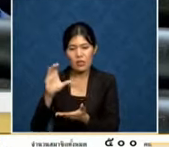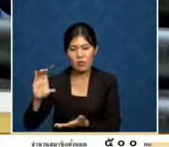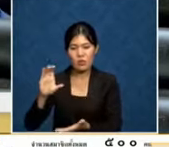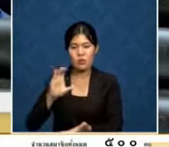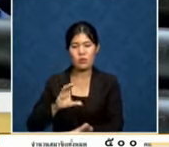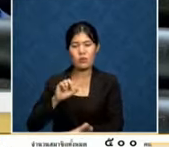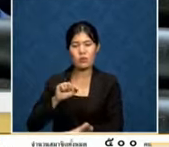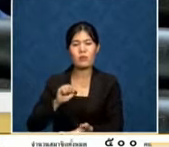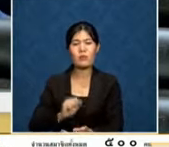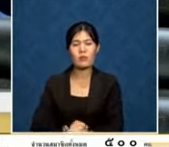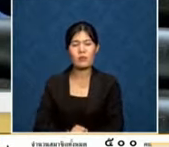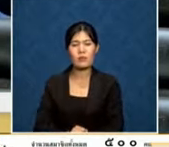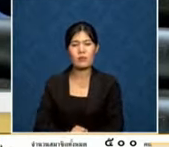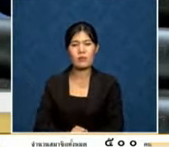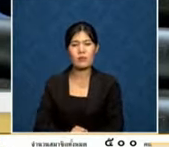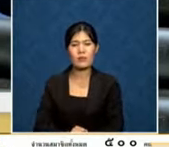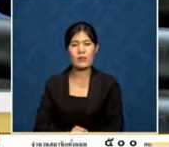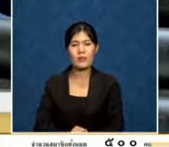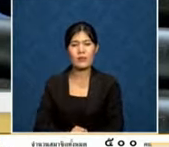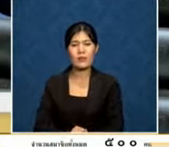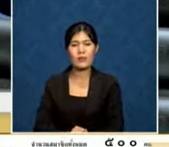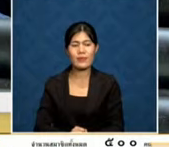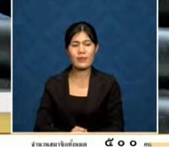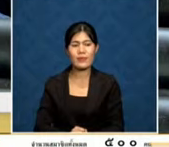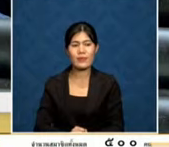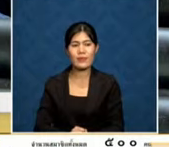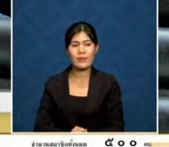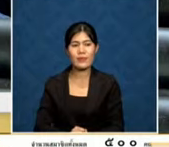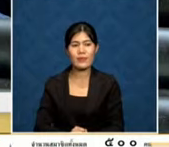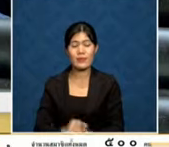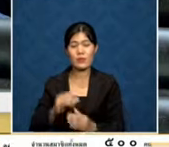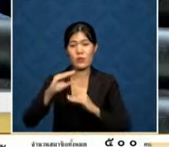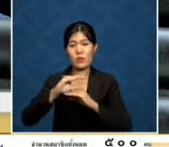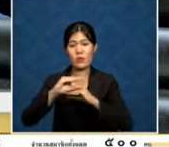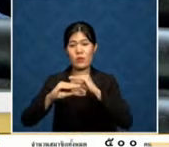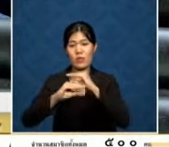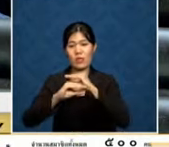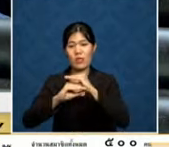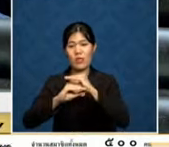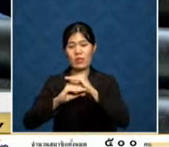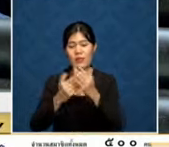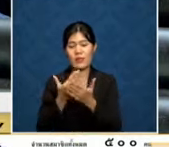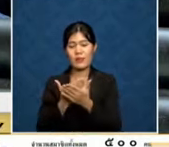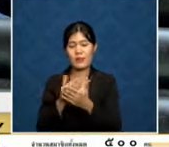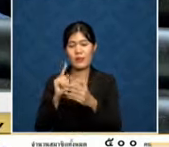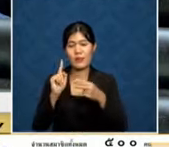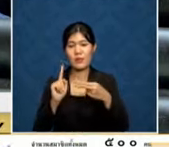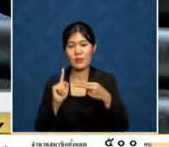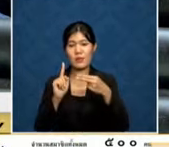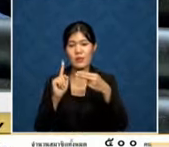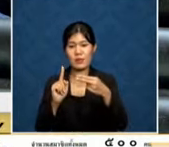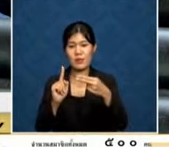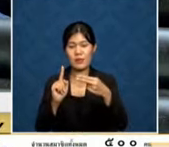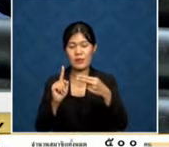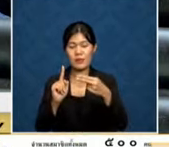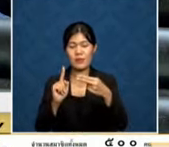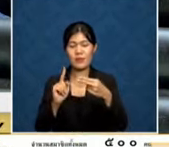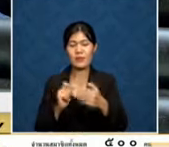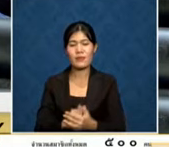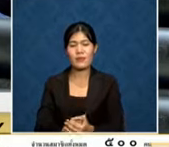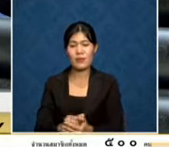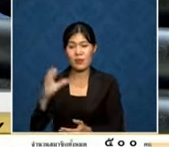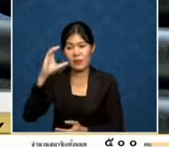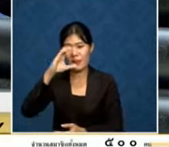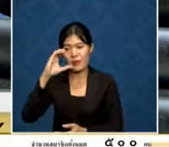ปกติตามที่ท่านกล่าวอ้างมาโครงการ Digitalwalletท่านจึงไปด้านด้น